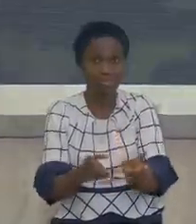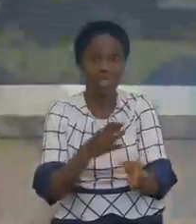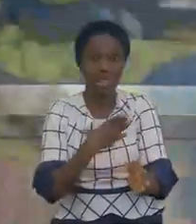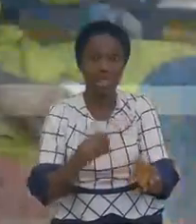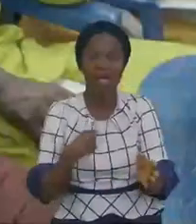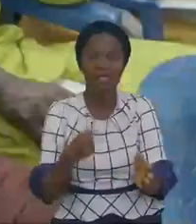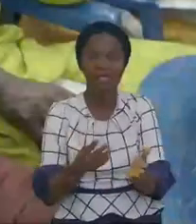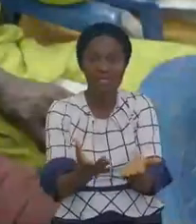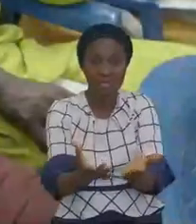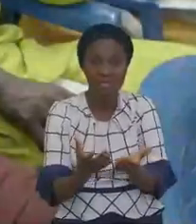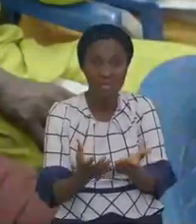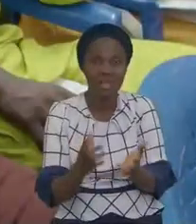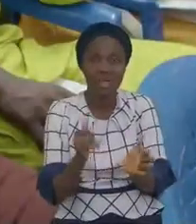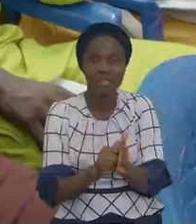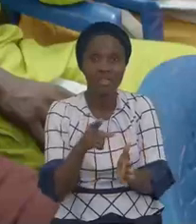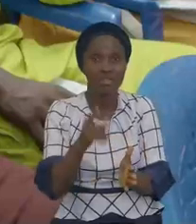dois vivre.